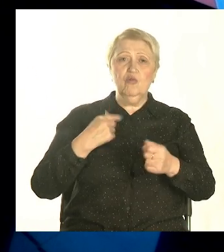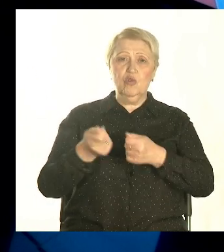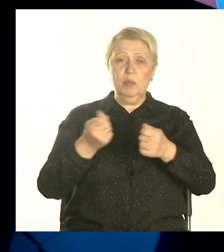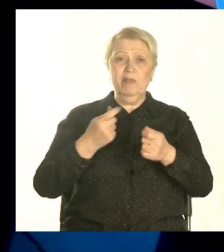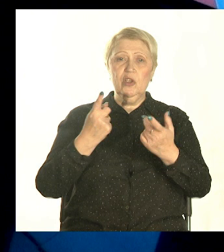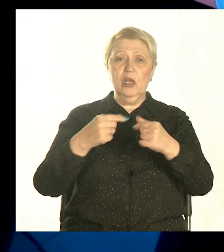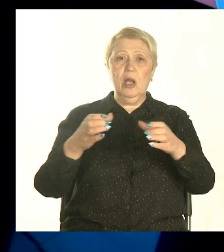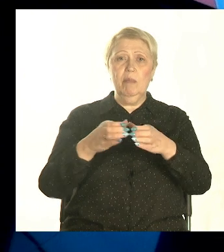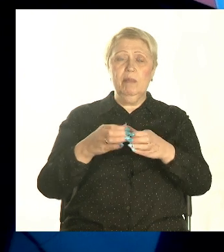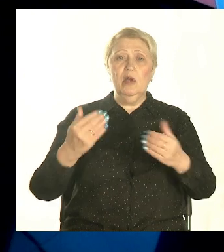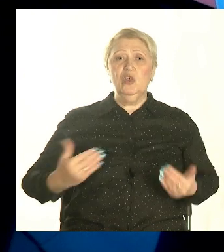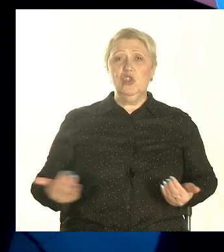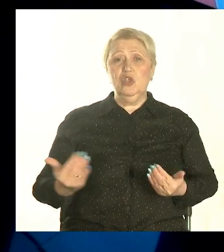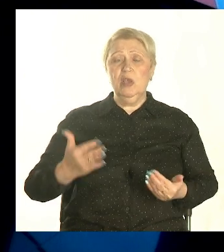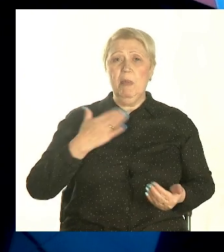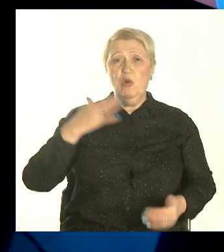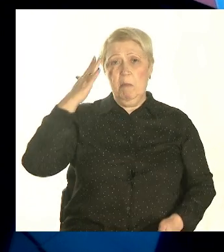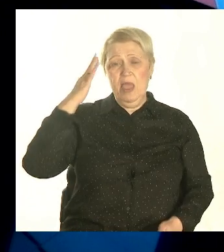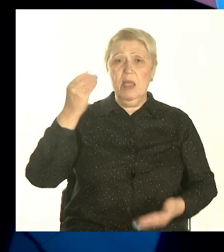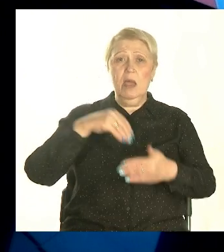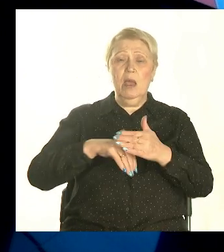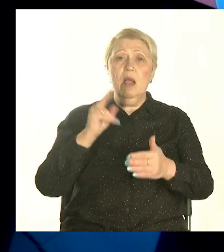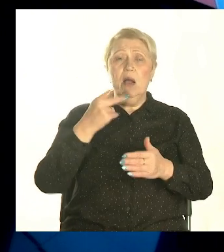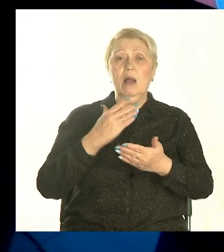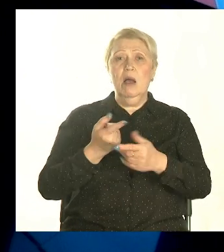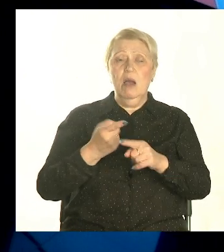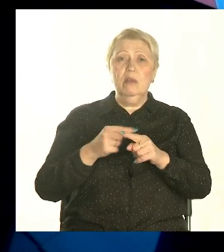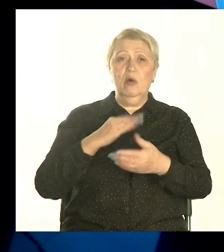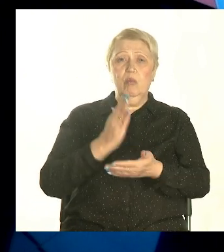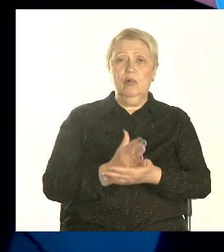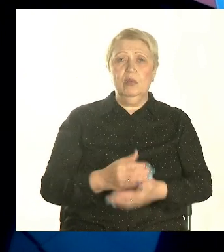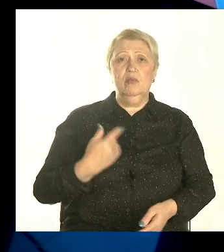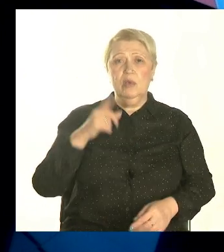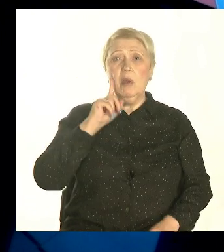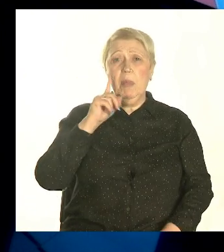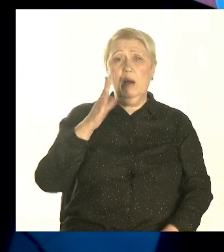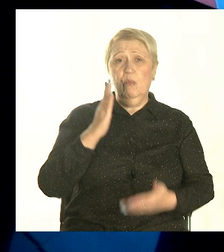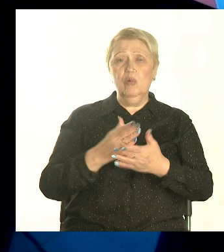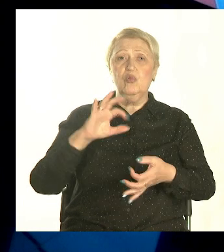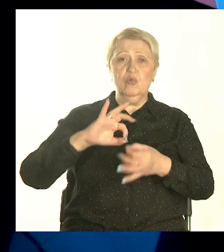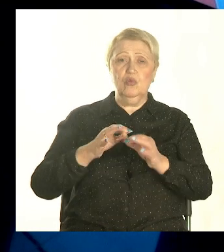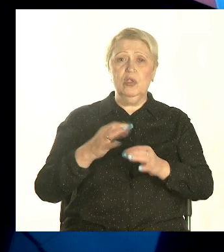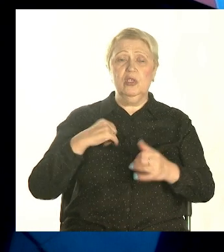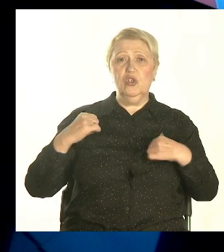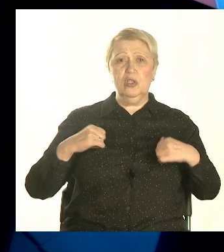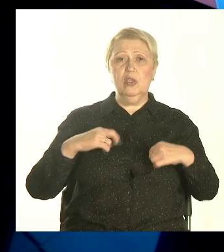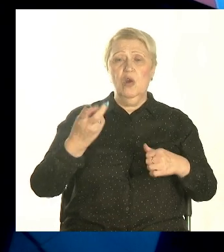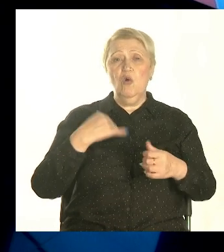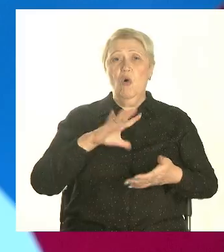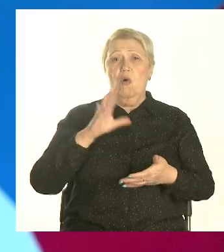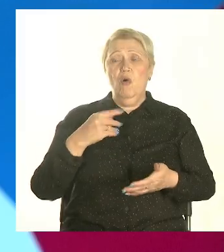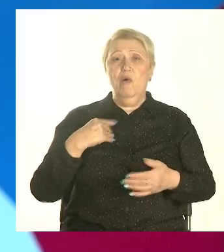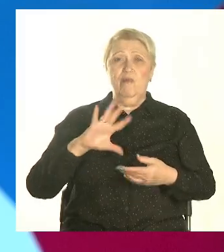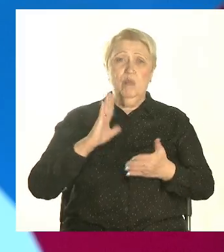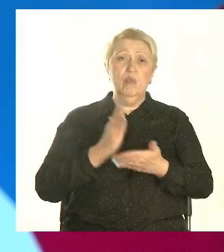там, с жителями, да просто мое мнение, посмотрим, как это будет. Пока вроде бы звучит так, что да, сложности ожидаются, но вроде бы все это понятно,